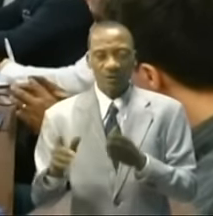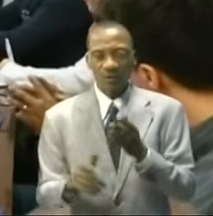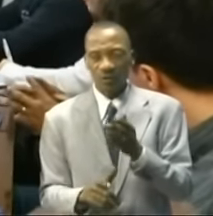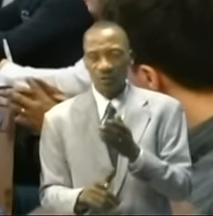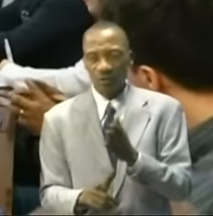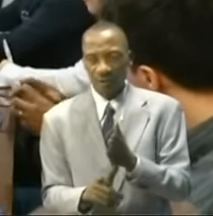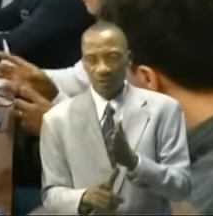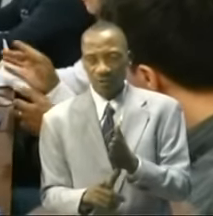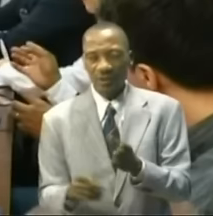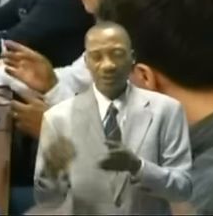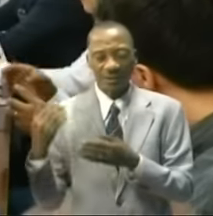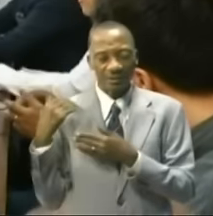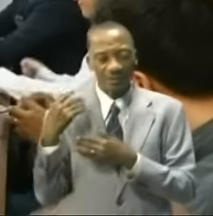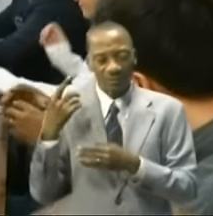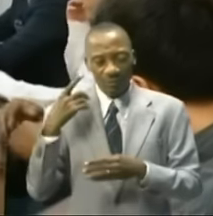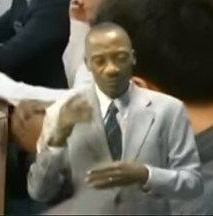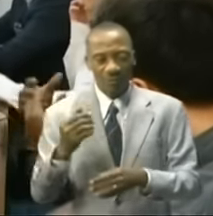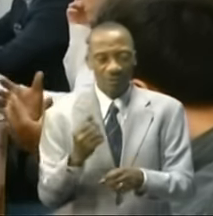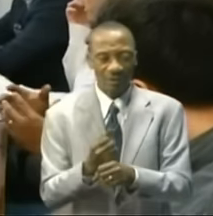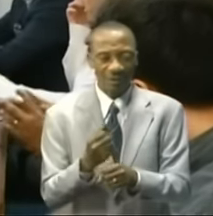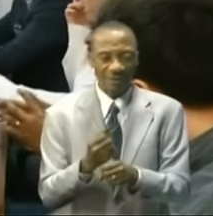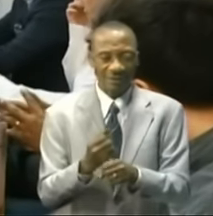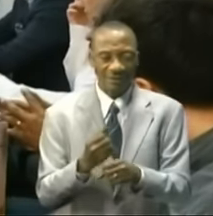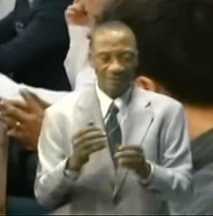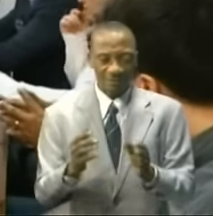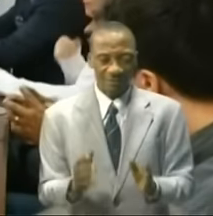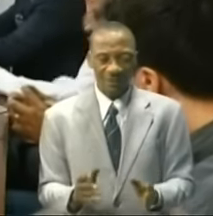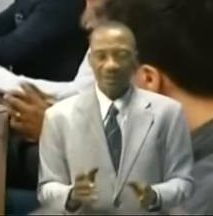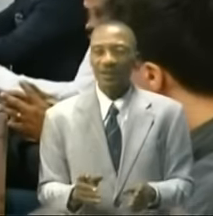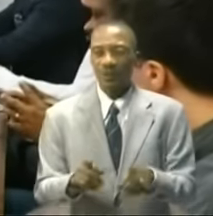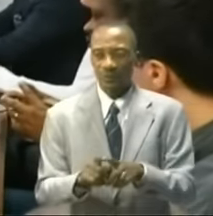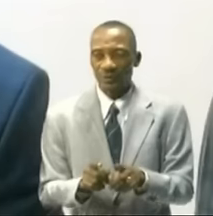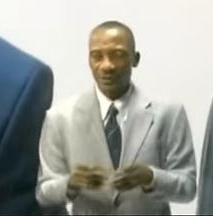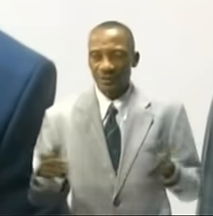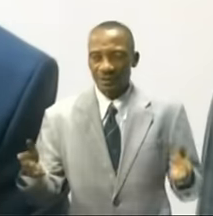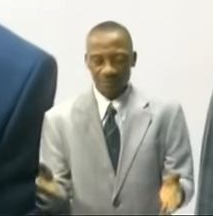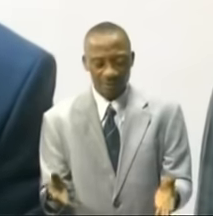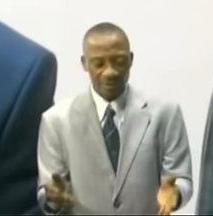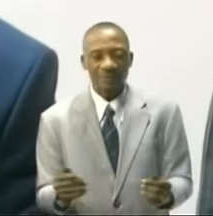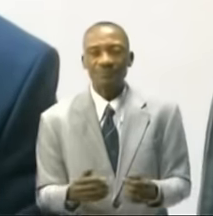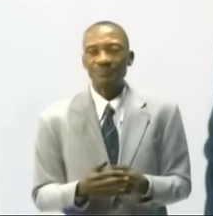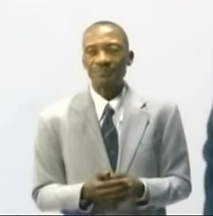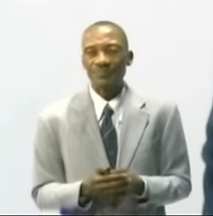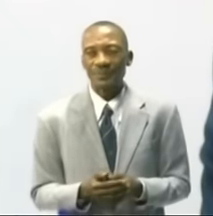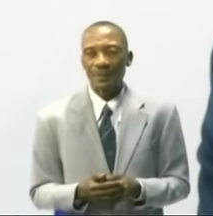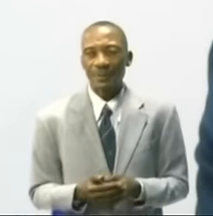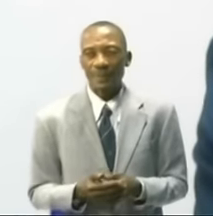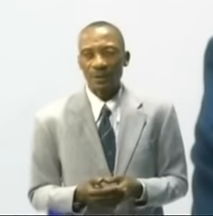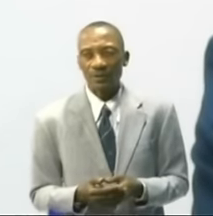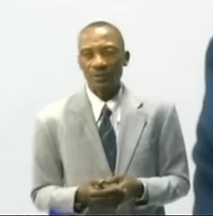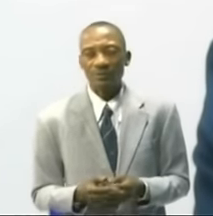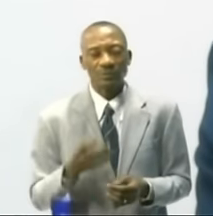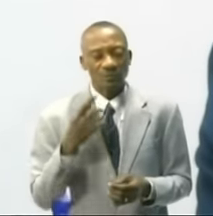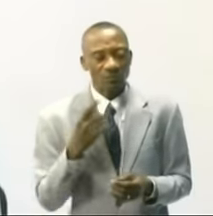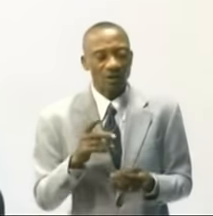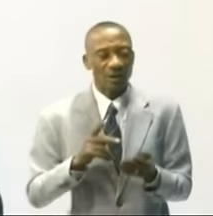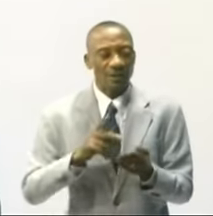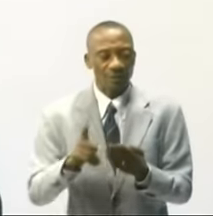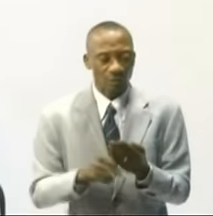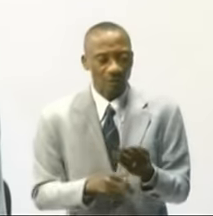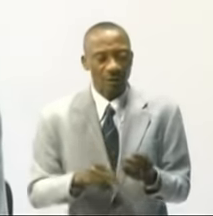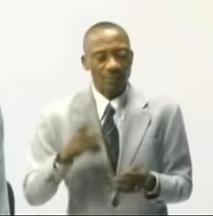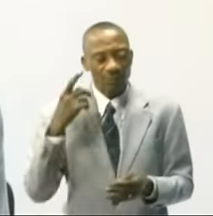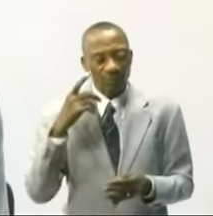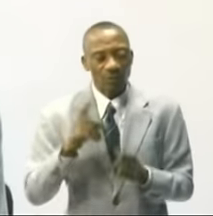et des finances, Mme Sylvie Ikayomobaye, avec une équipe du programme des Nations Unies pour le